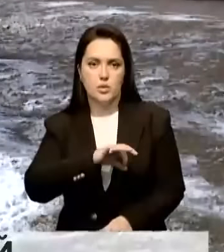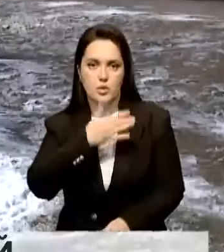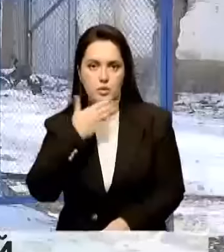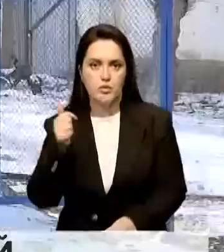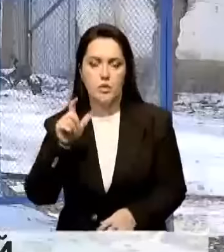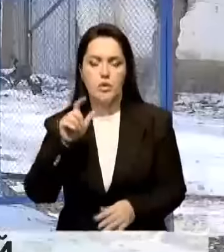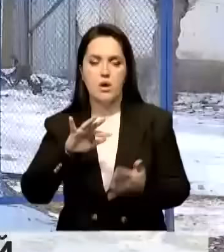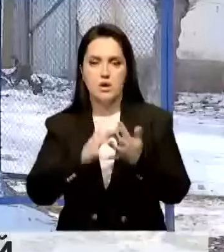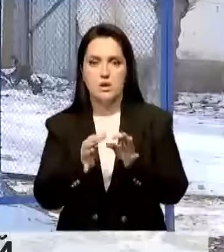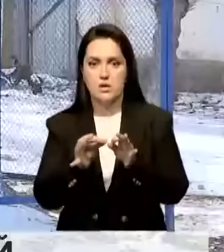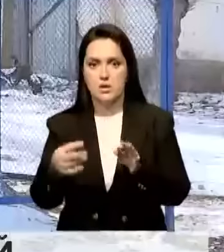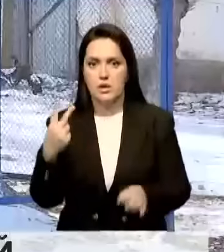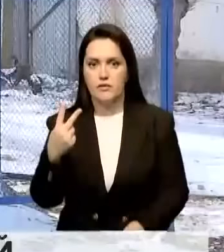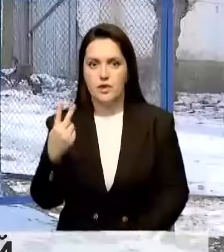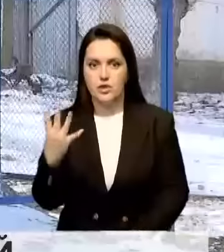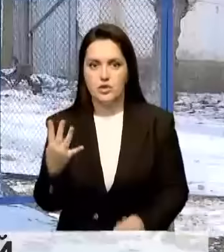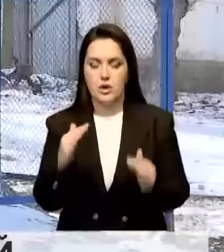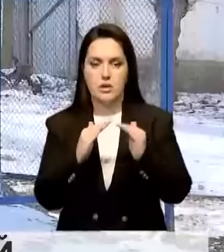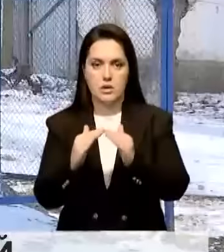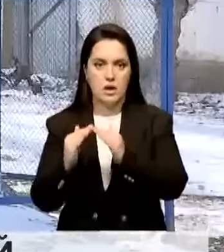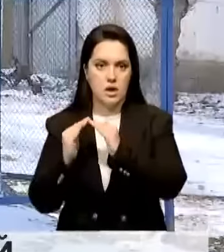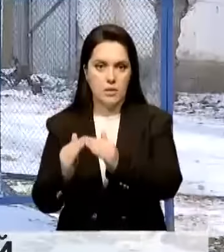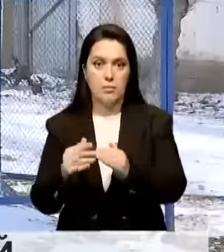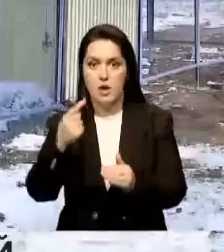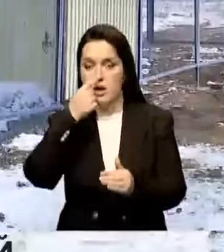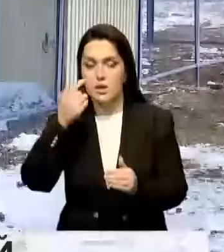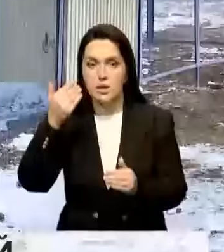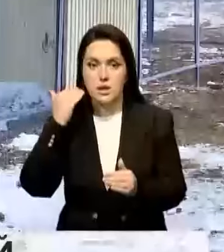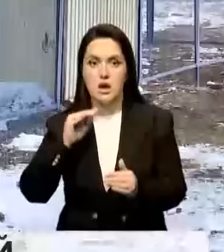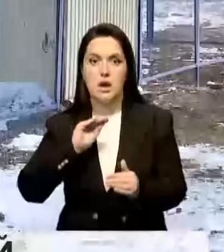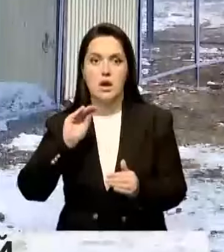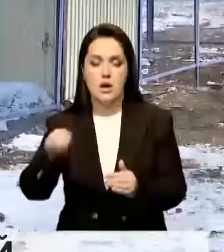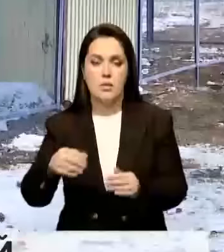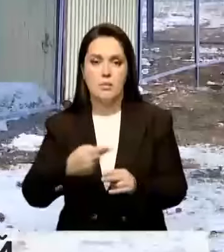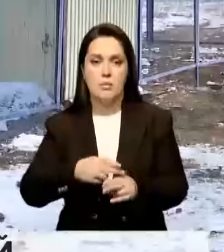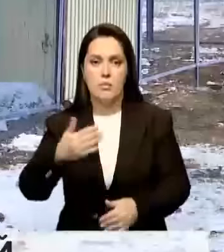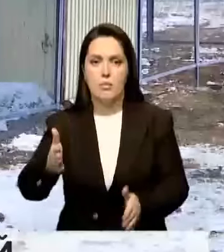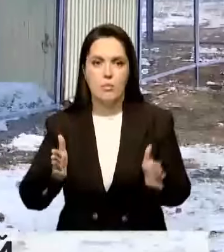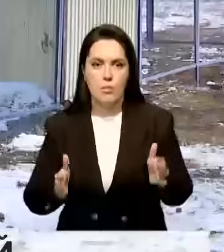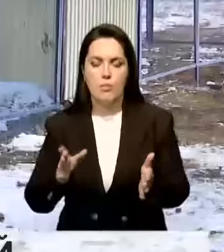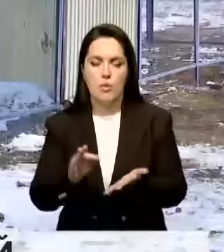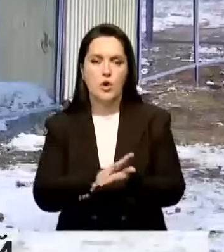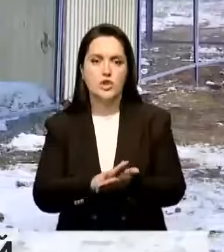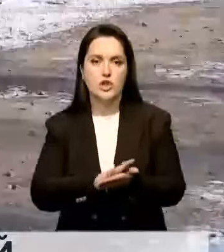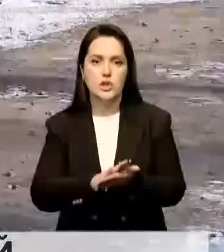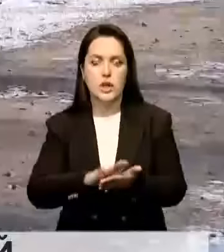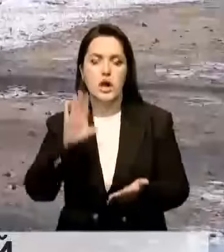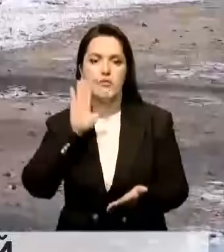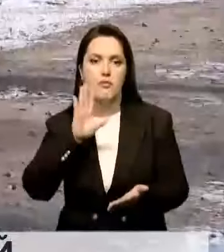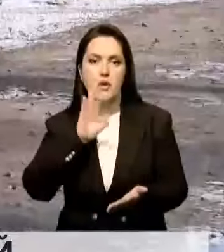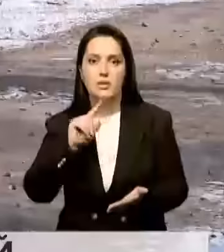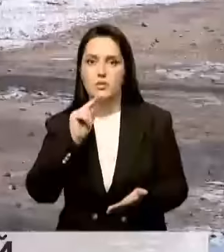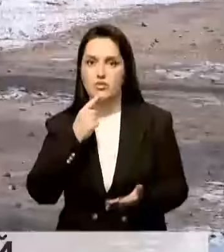в населенном пункте всего 24 двора. Поэтому совсем недавно здесь установили контейнерный блок-модуль по очистке воды. Теперь все